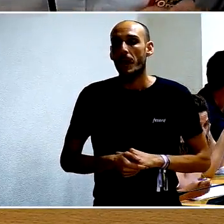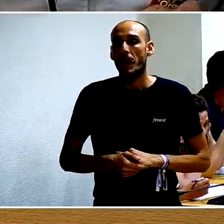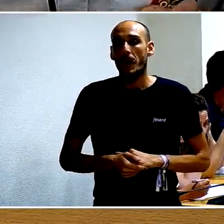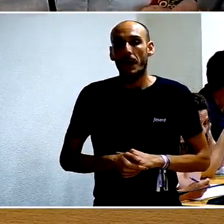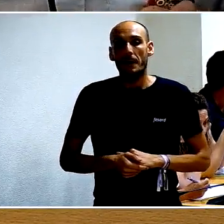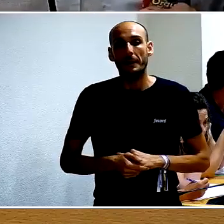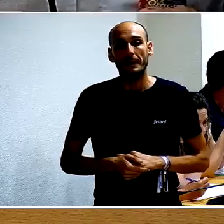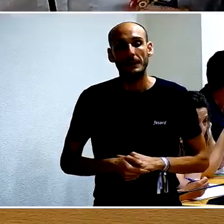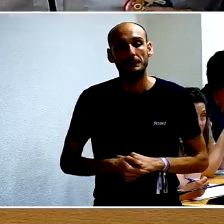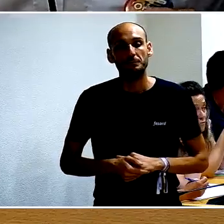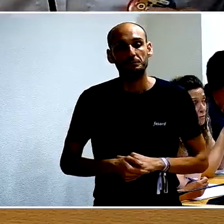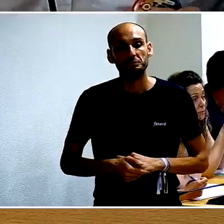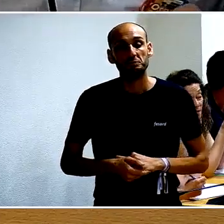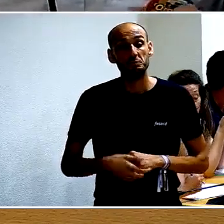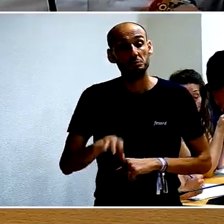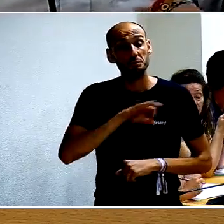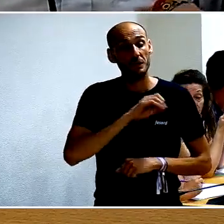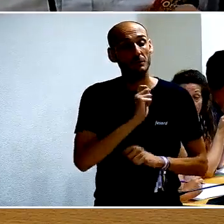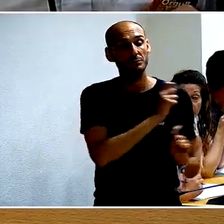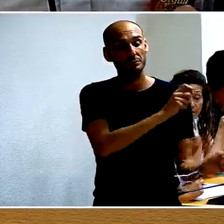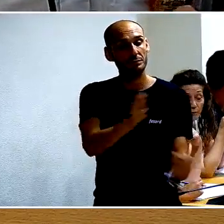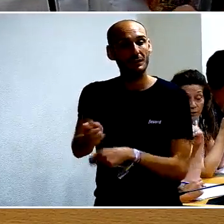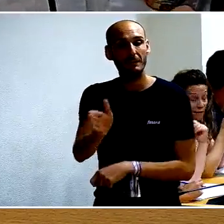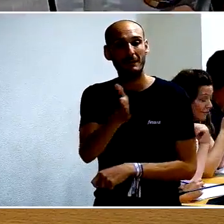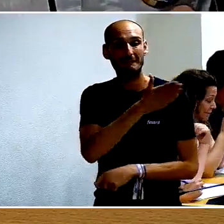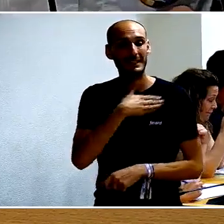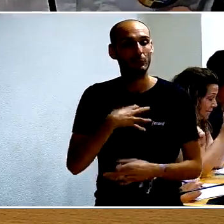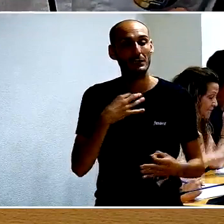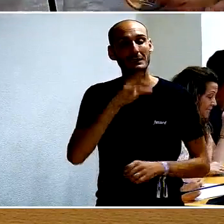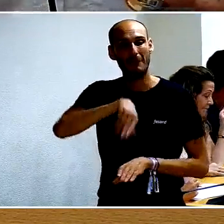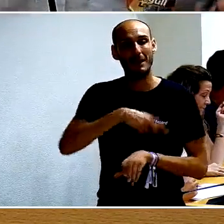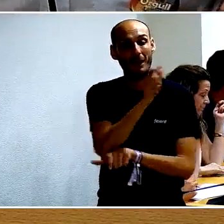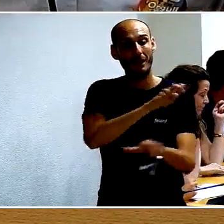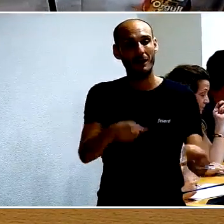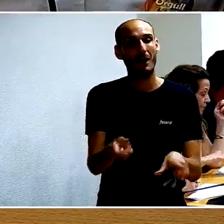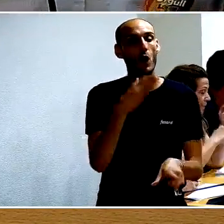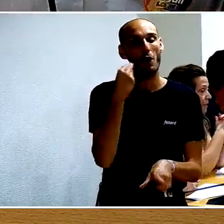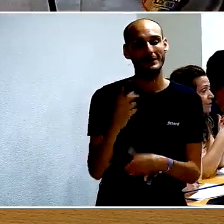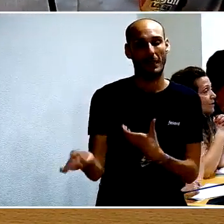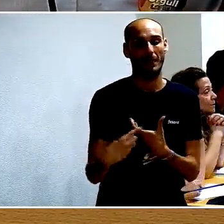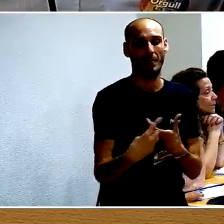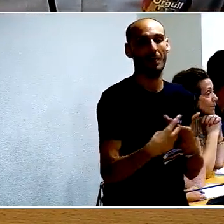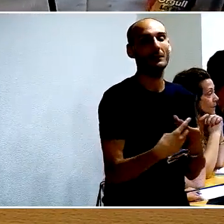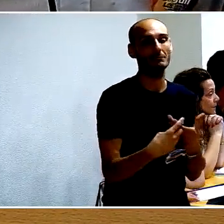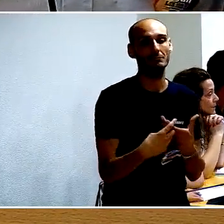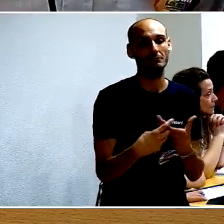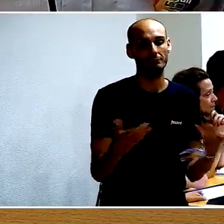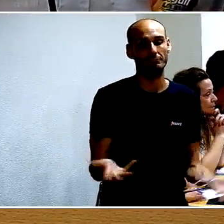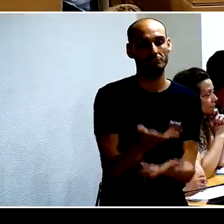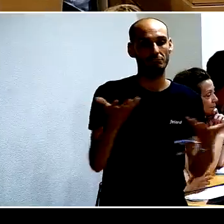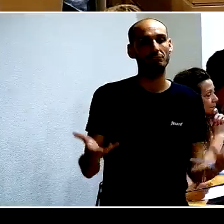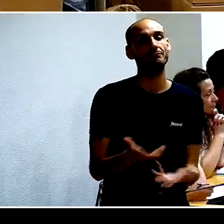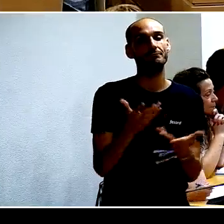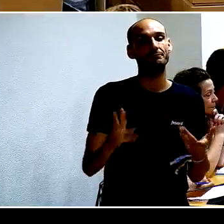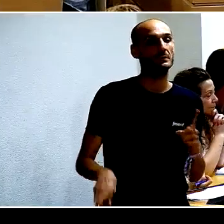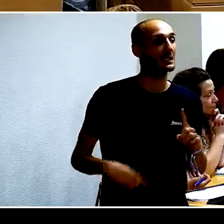Hem volgut premiar, fomentar la participació de la comunitat juvenil i promoure també el nostre